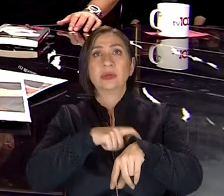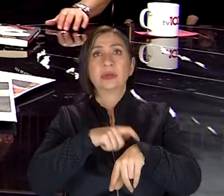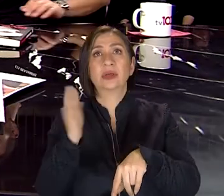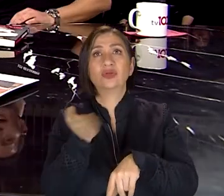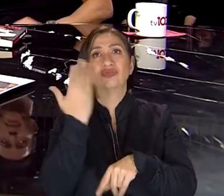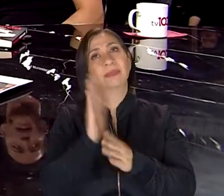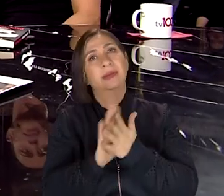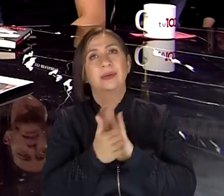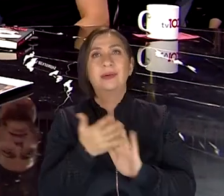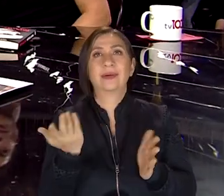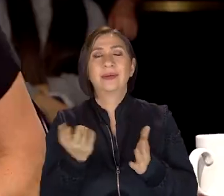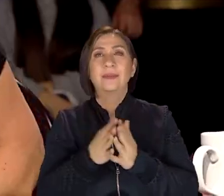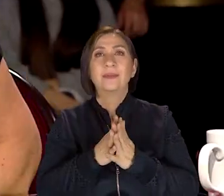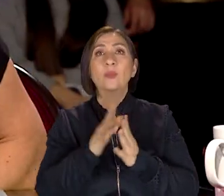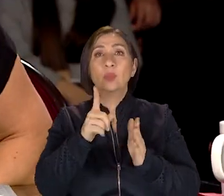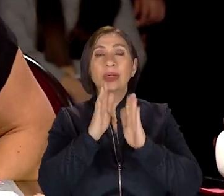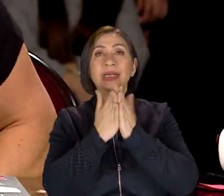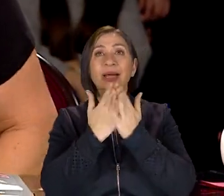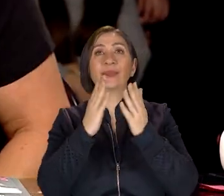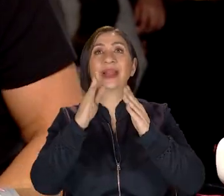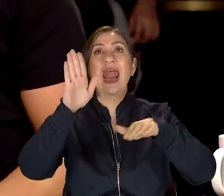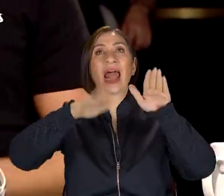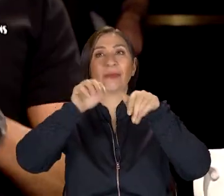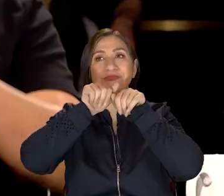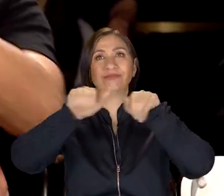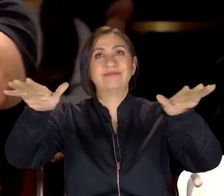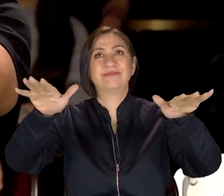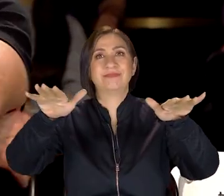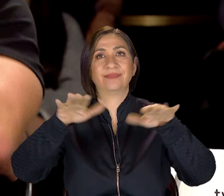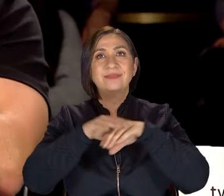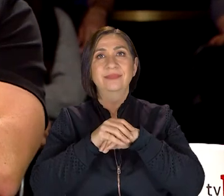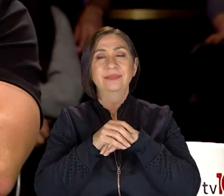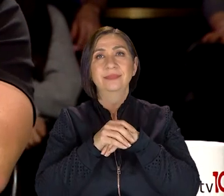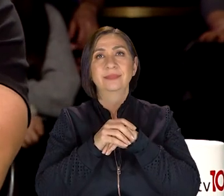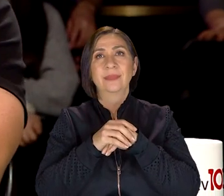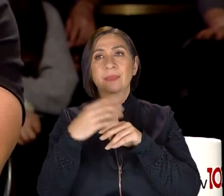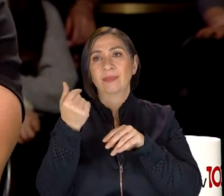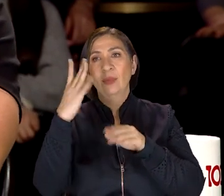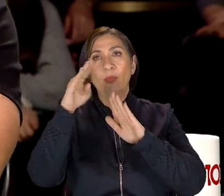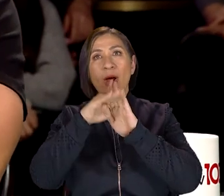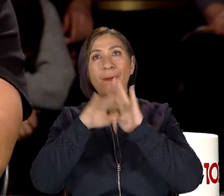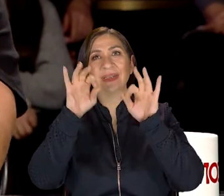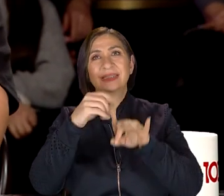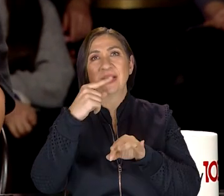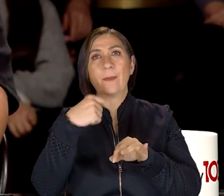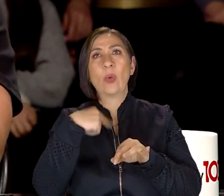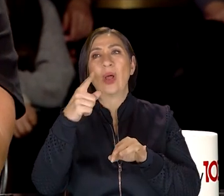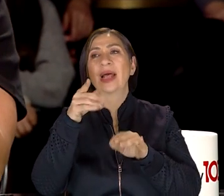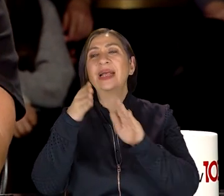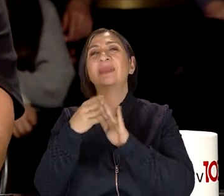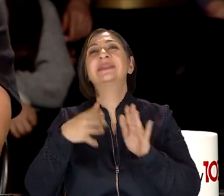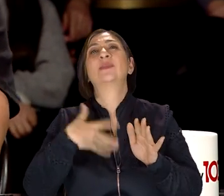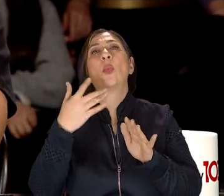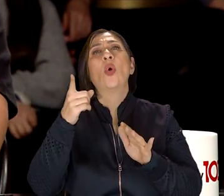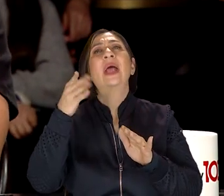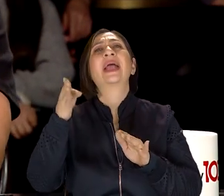geçti ya. Şöyle abi. Yani tabii bu kitabın lansmanında hani biraz önce programa başlarken dedin yani ben oralara girmek istemiyorum.